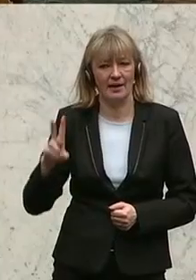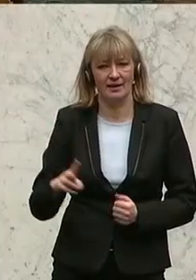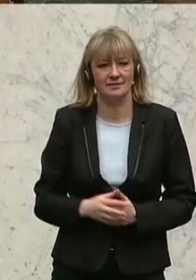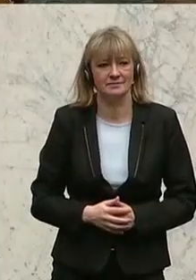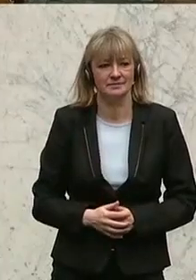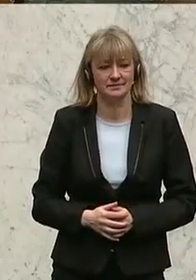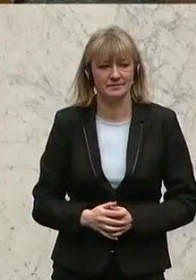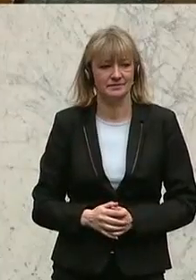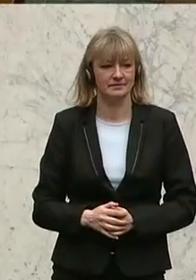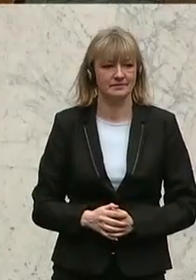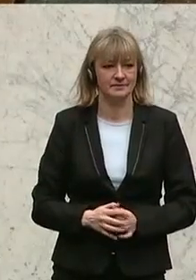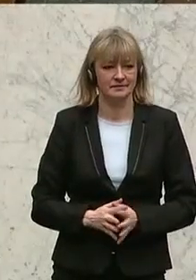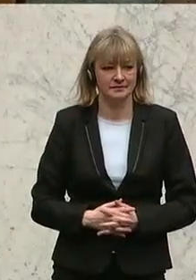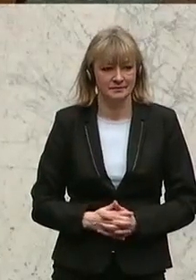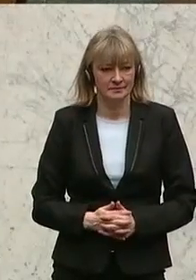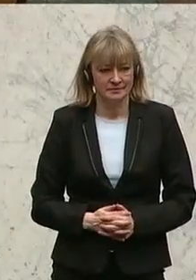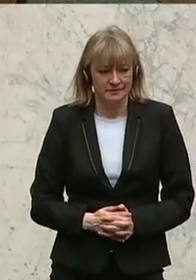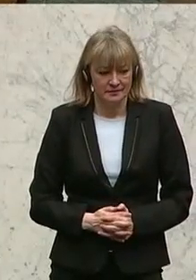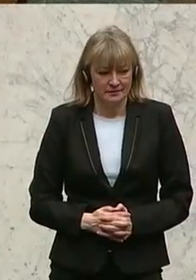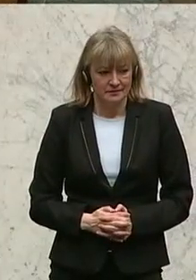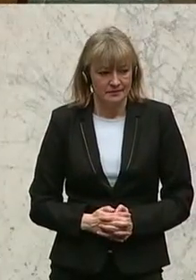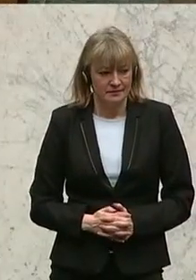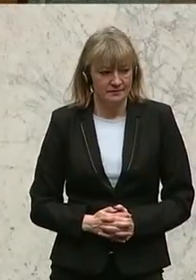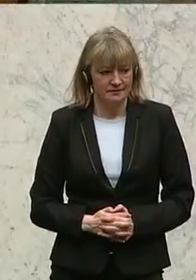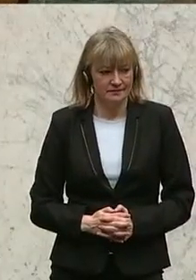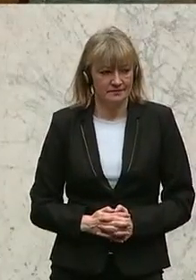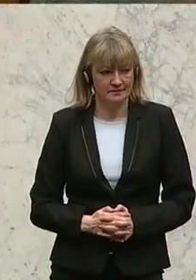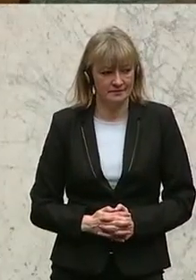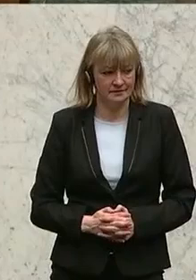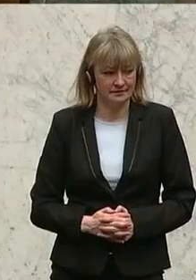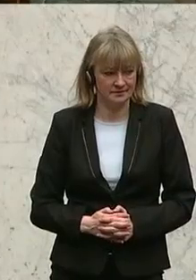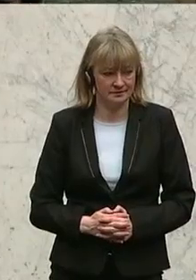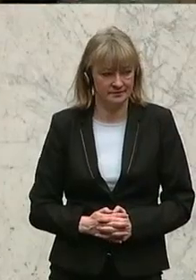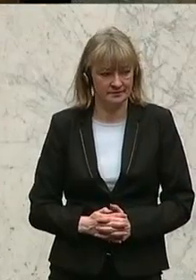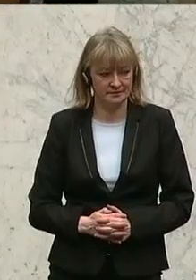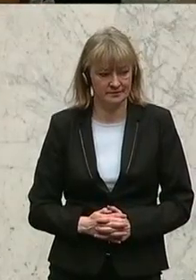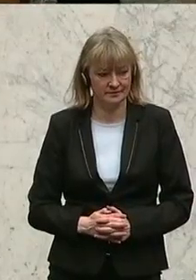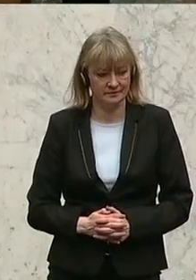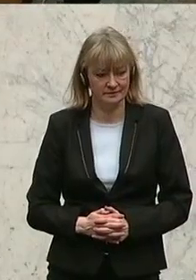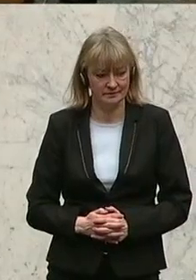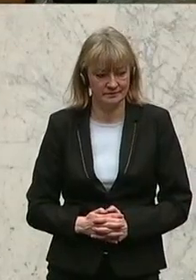Der Oberösterreicher Gerhard Deimek ist Verkehrssprecher der Freiheitlichen.